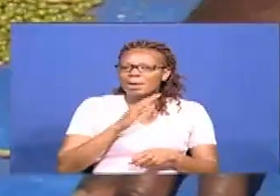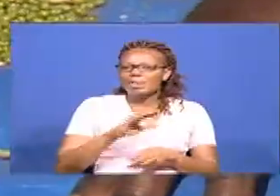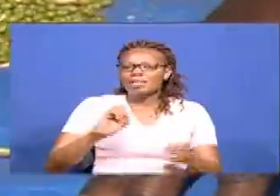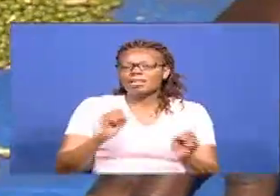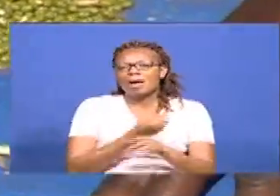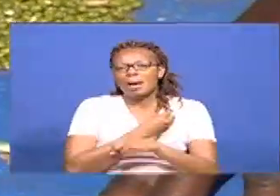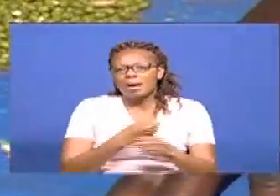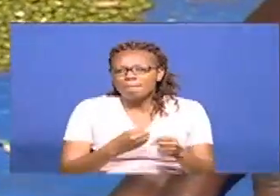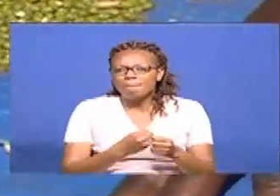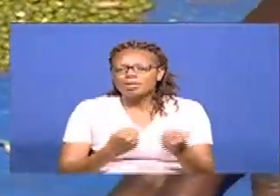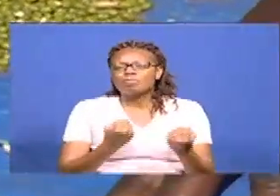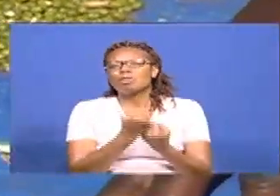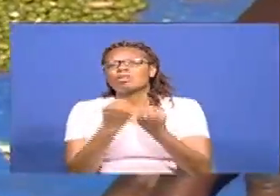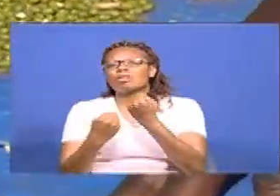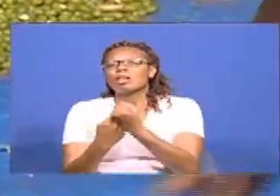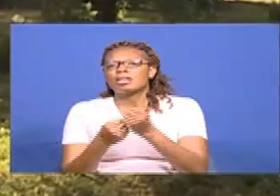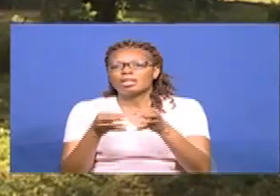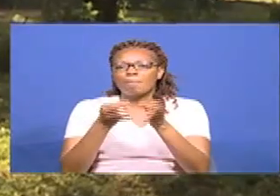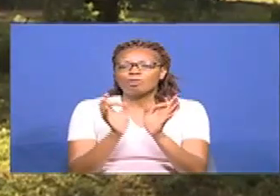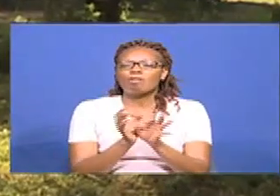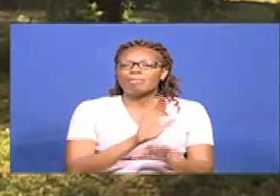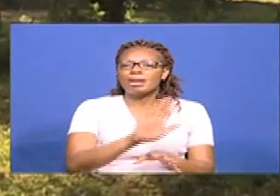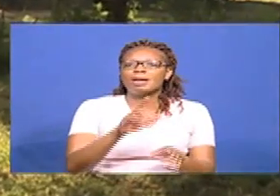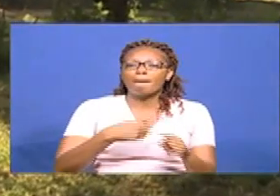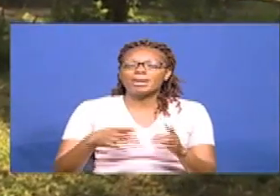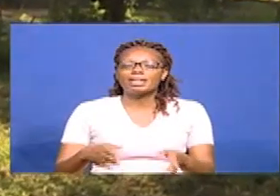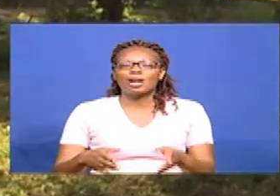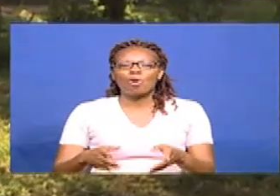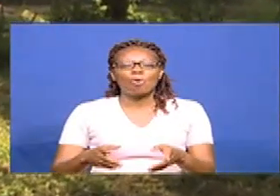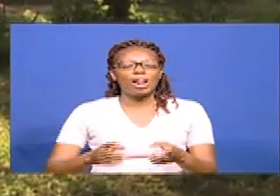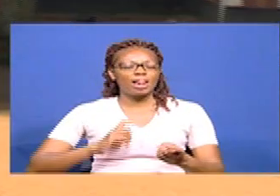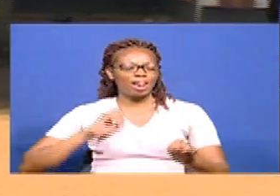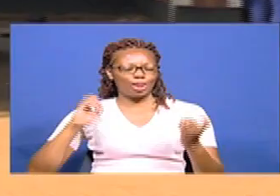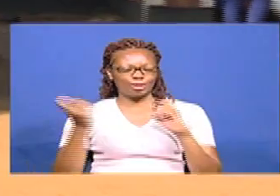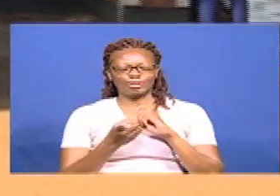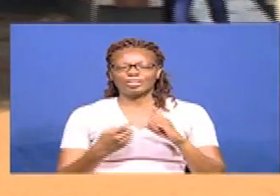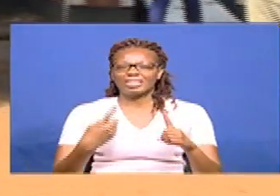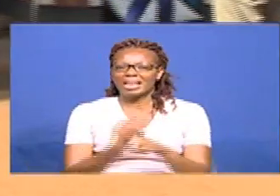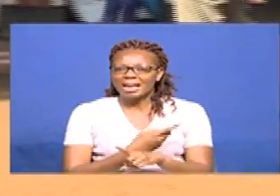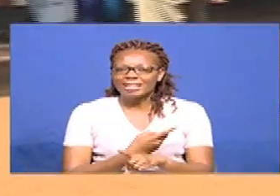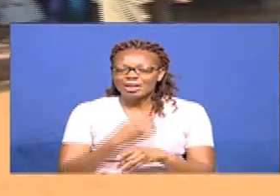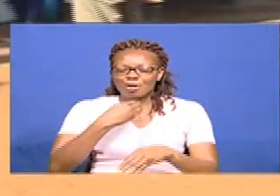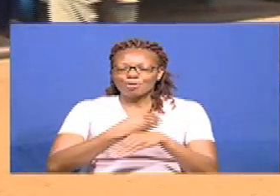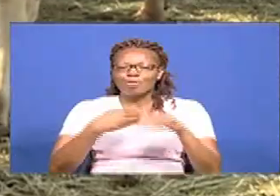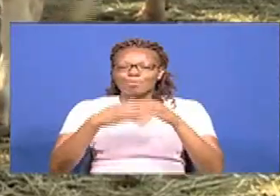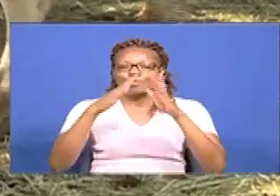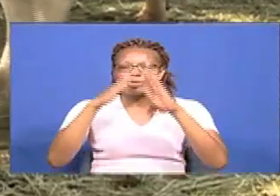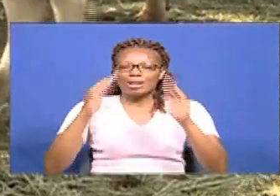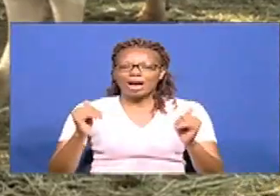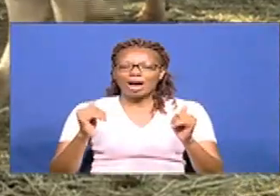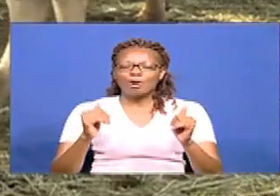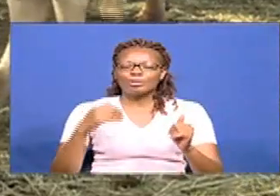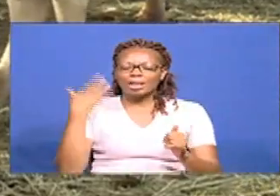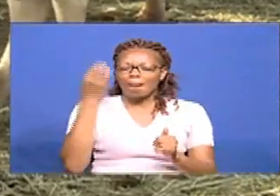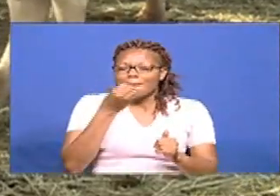yake vile anavyotaka. Sasa mambo yamebadilika. Mbali ya kujenga nyumba maridadi,